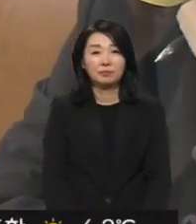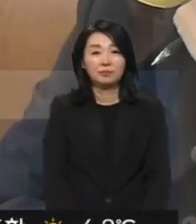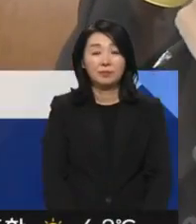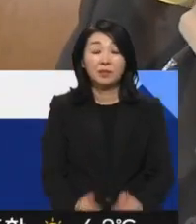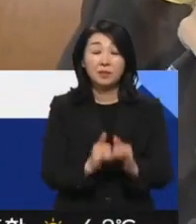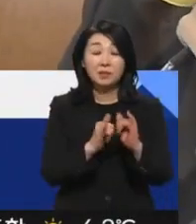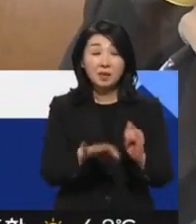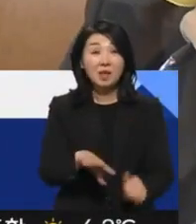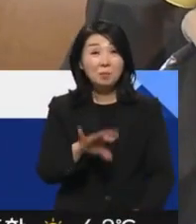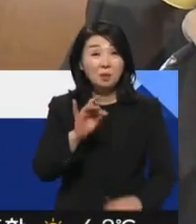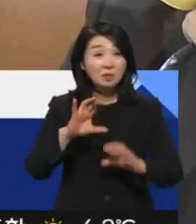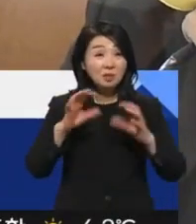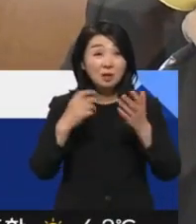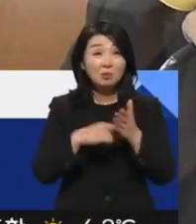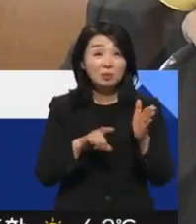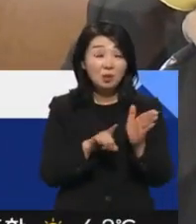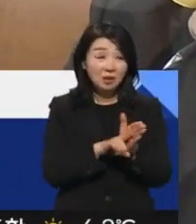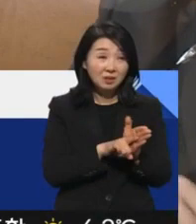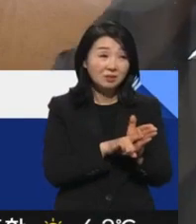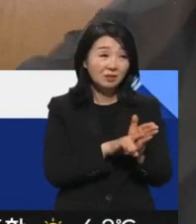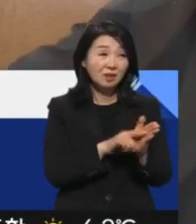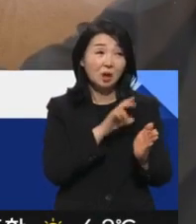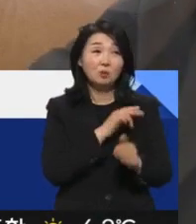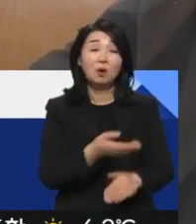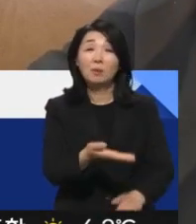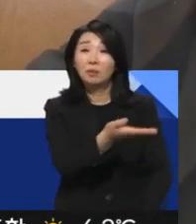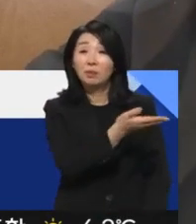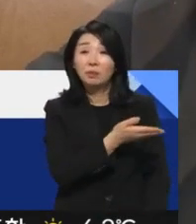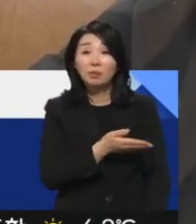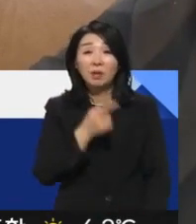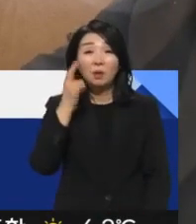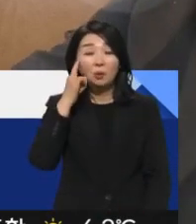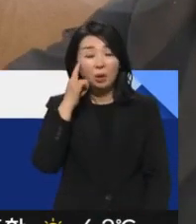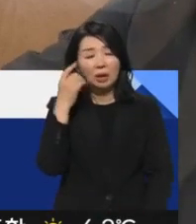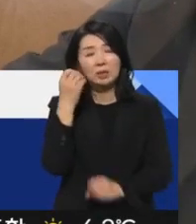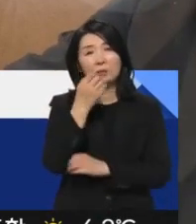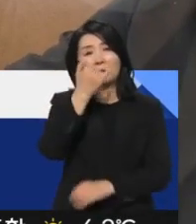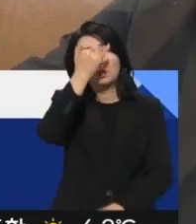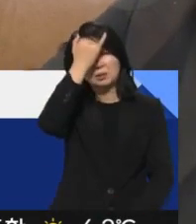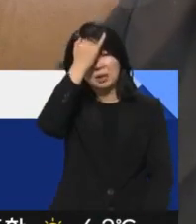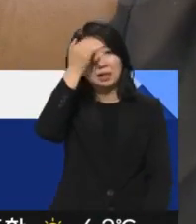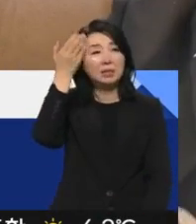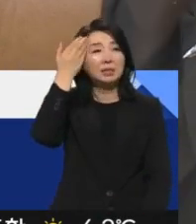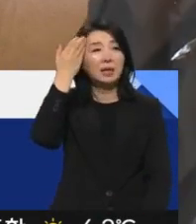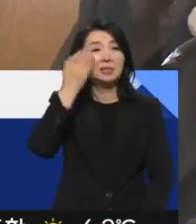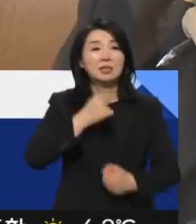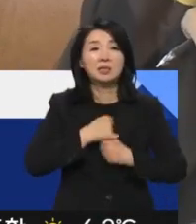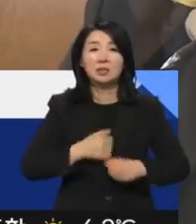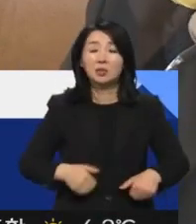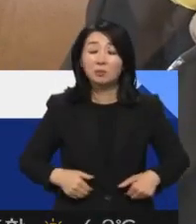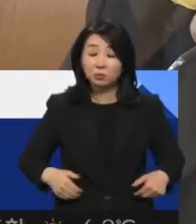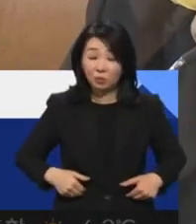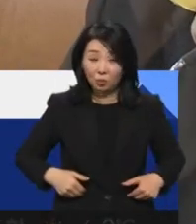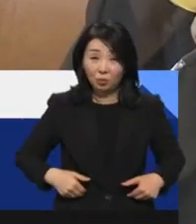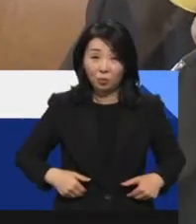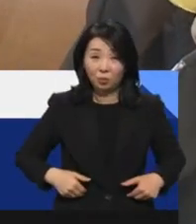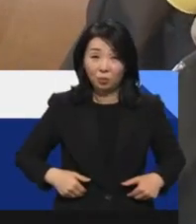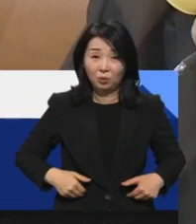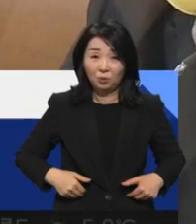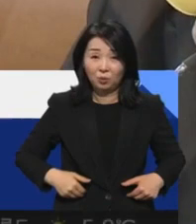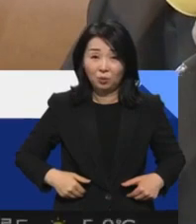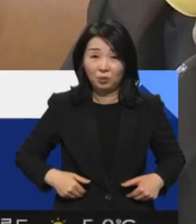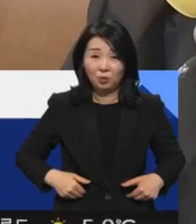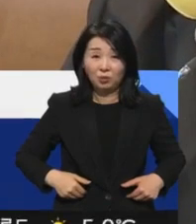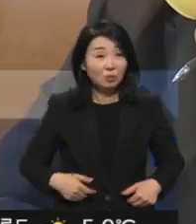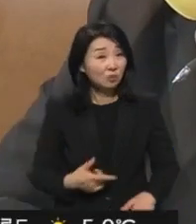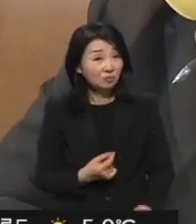사람이 먼저인 나라를 위하는 분들이라면 기본적인 예의와 상식을 지켜야 그런 힘을 가진다 이렇게